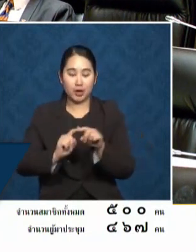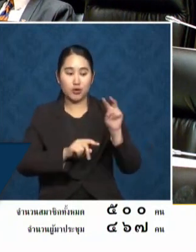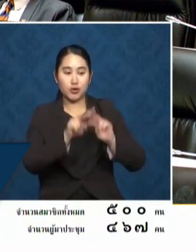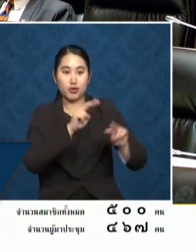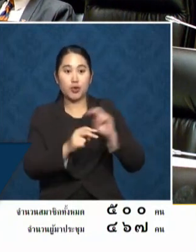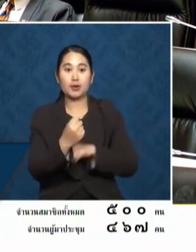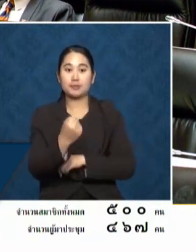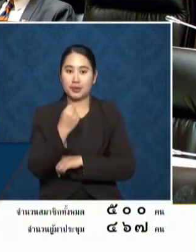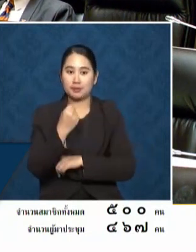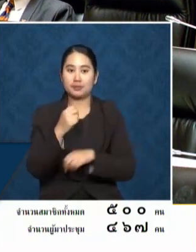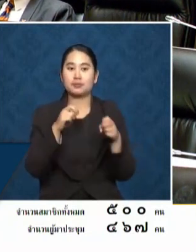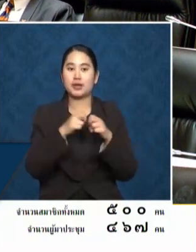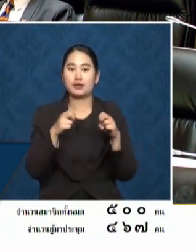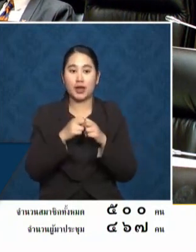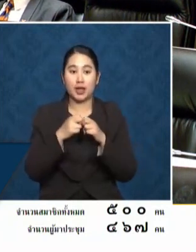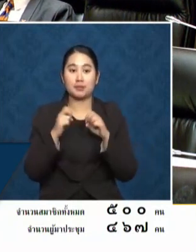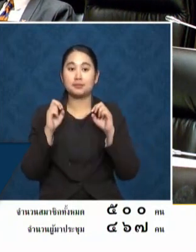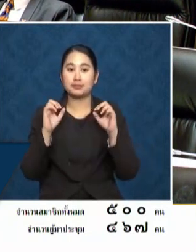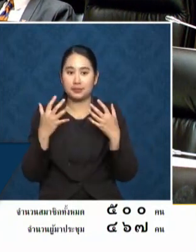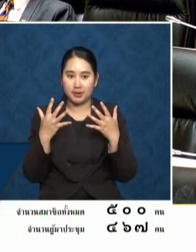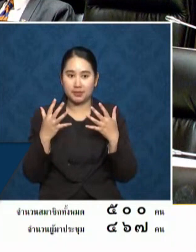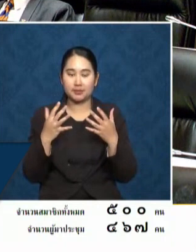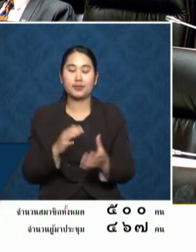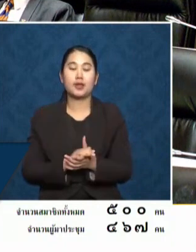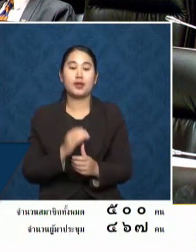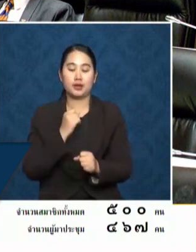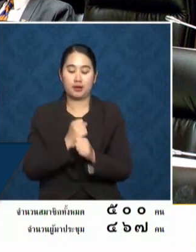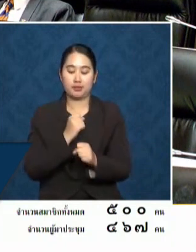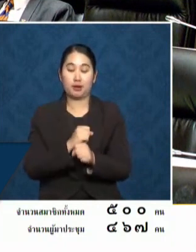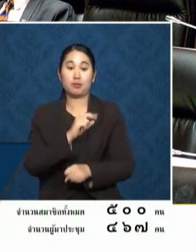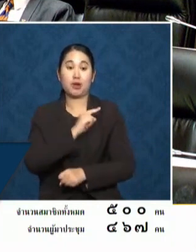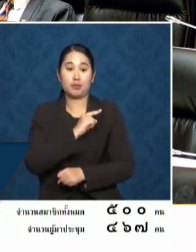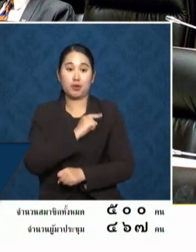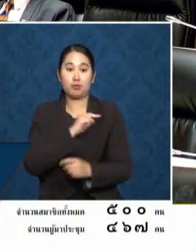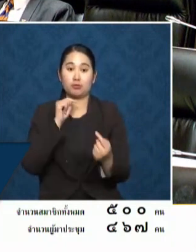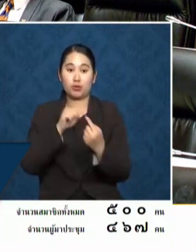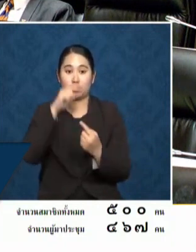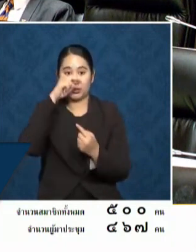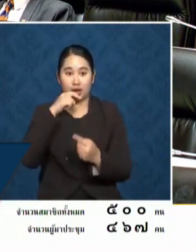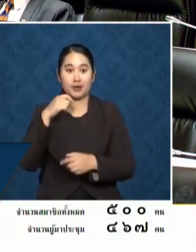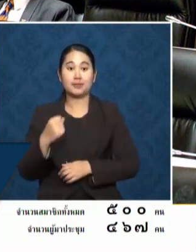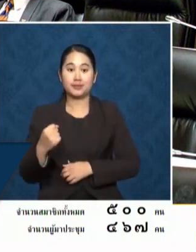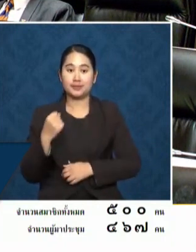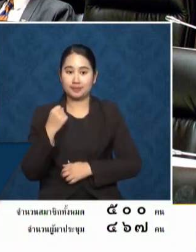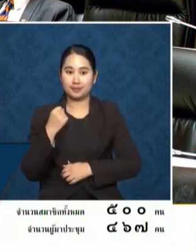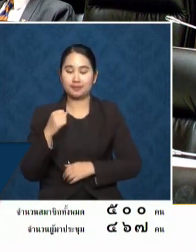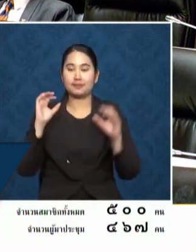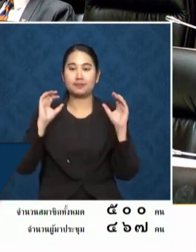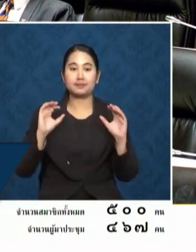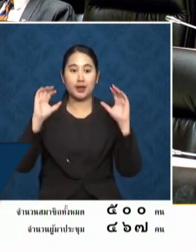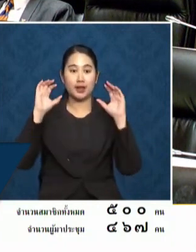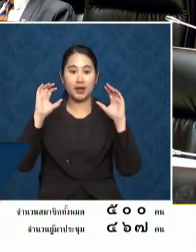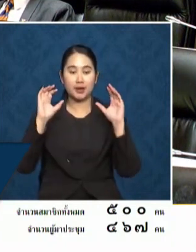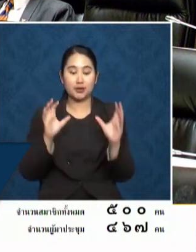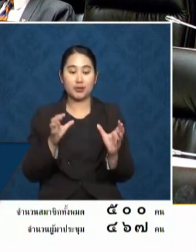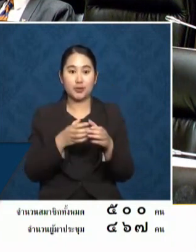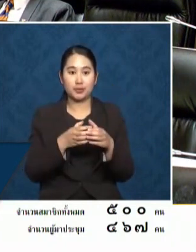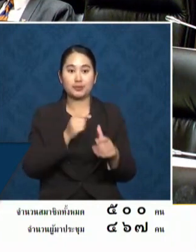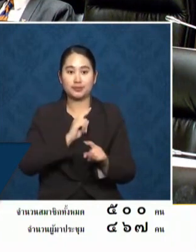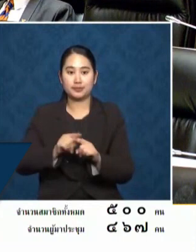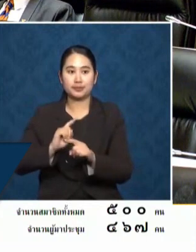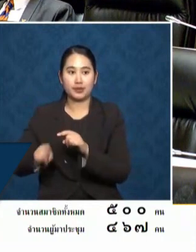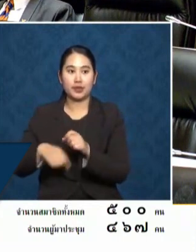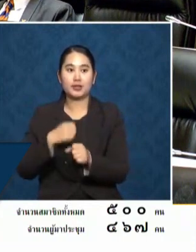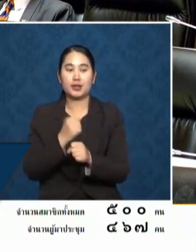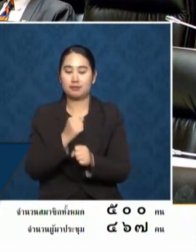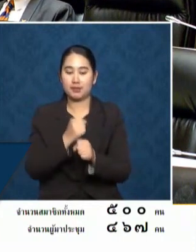กุมและไร้ข้อบกพร่องซึ่งก็นับเป็นภารกิจด้านความมั่นคงอันสำคัญของประเทศที่รัฐบาลทุกยุคทุกสมัยจะล้ม